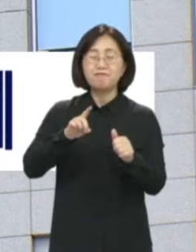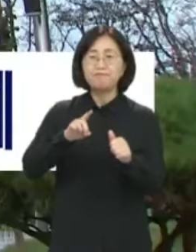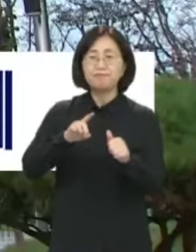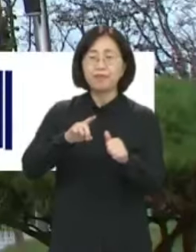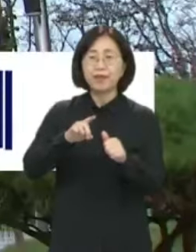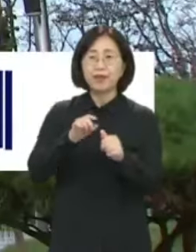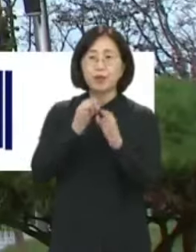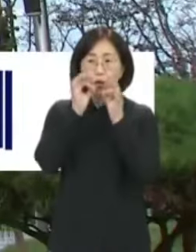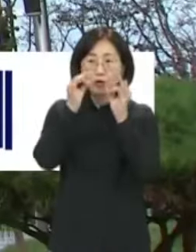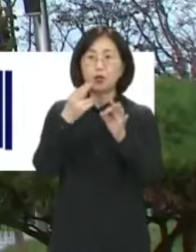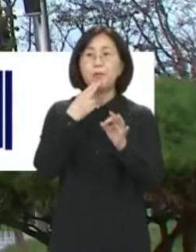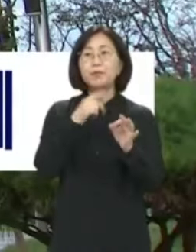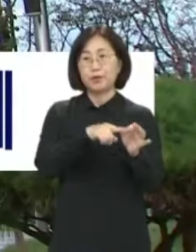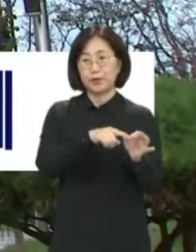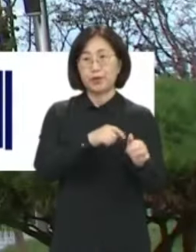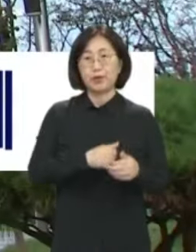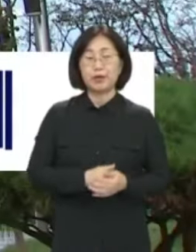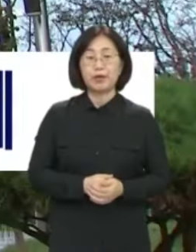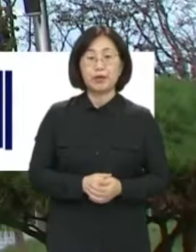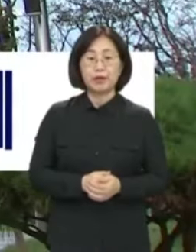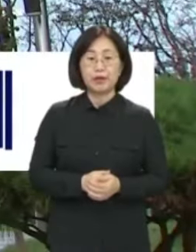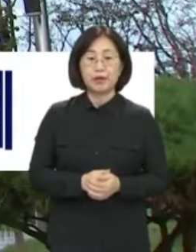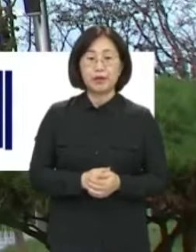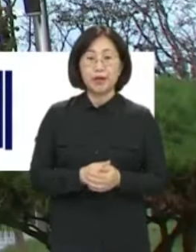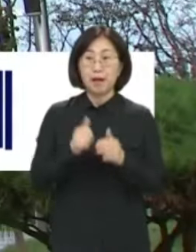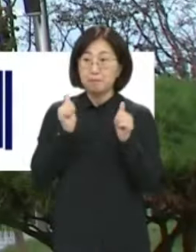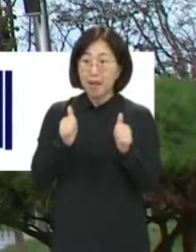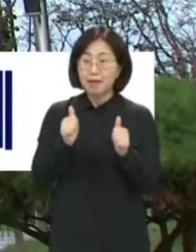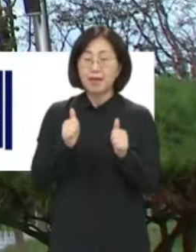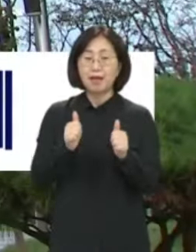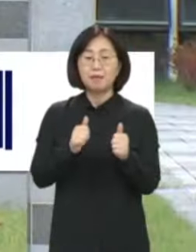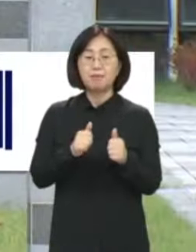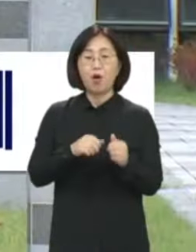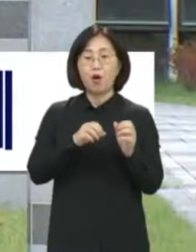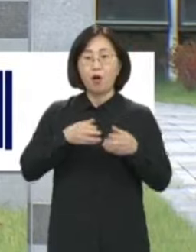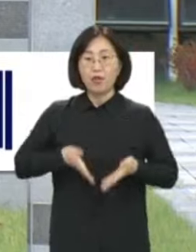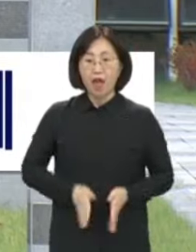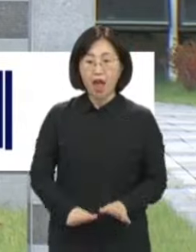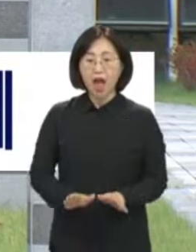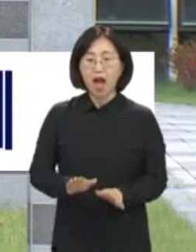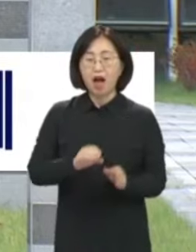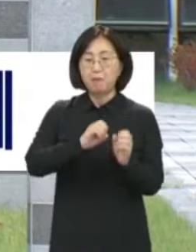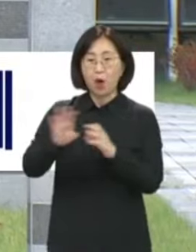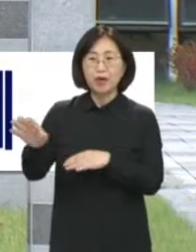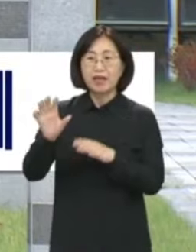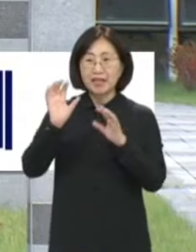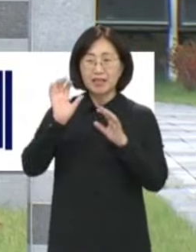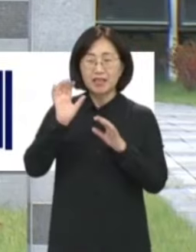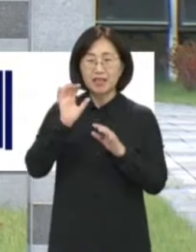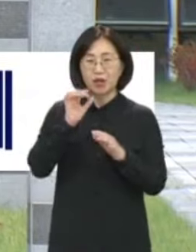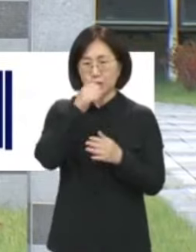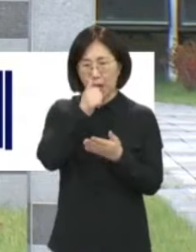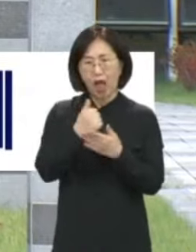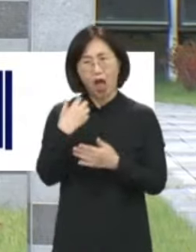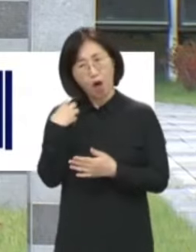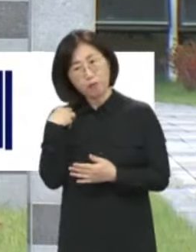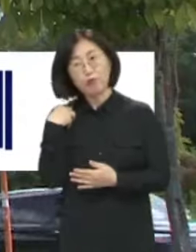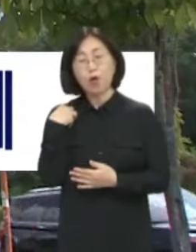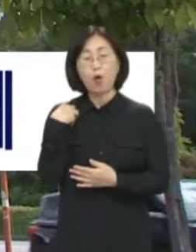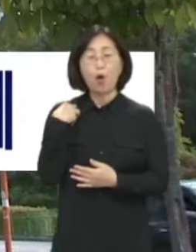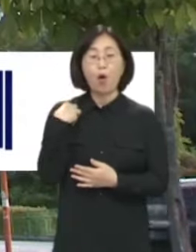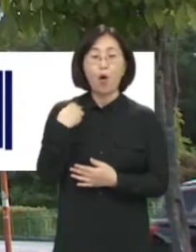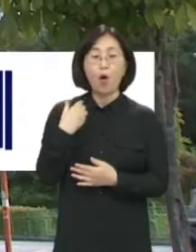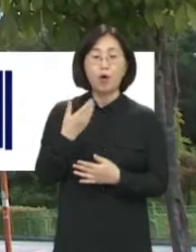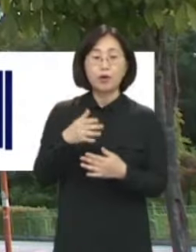않은 혐의를 받고 있습니다 정부장 판사는 출산한 아이를 유기한 죄책이 가볍지 않다면서도 현재